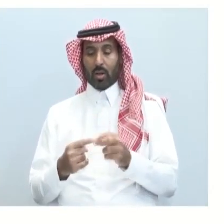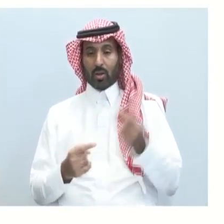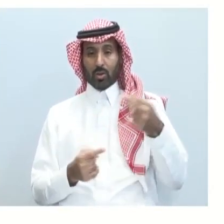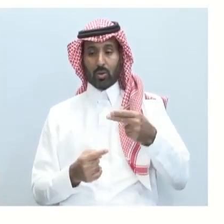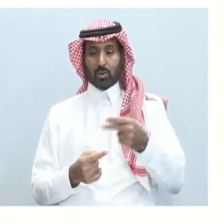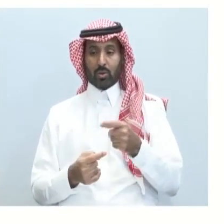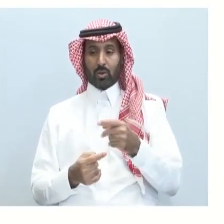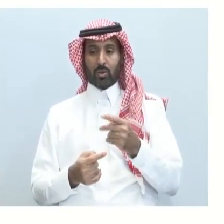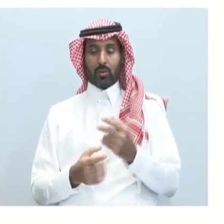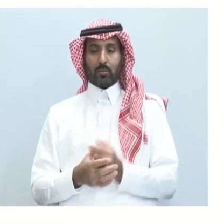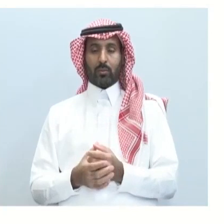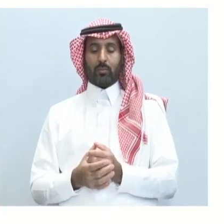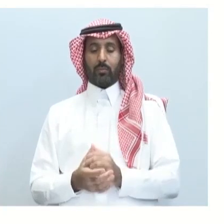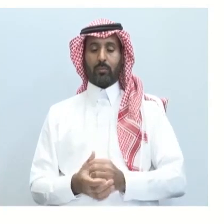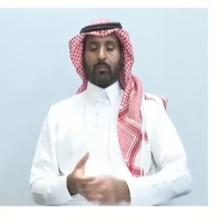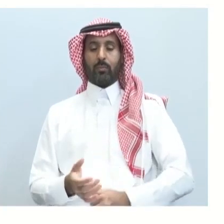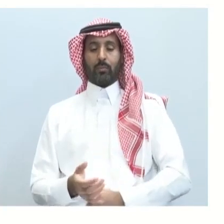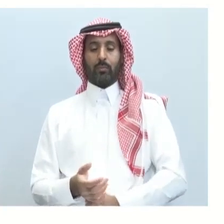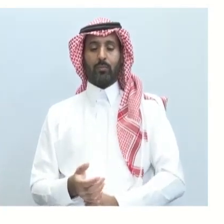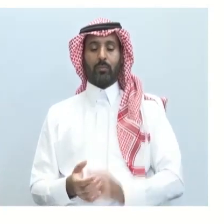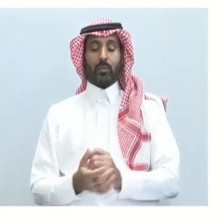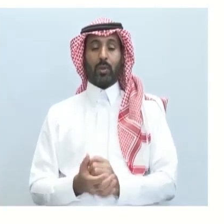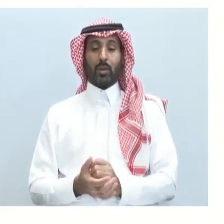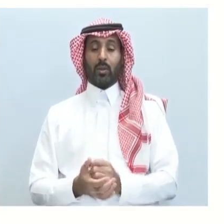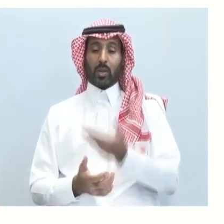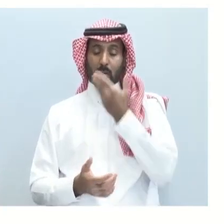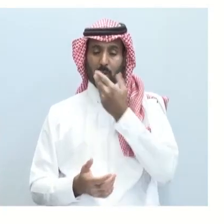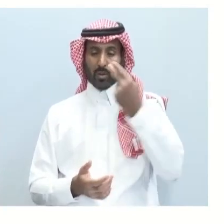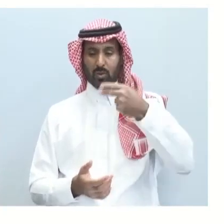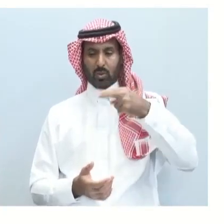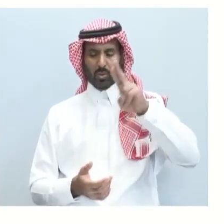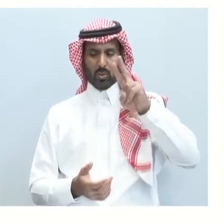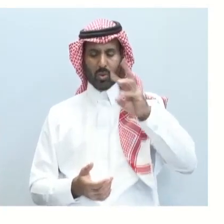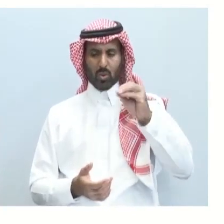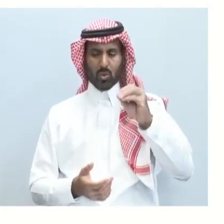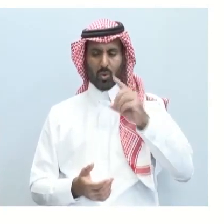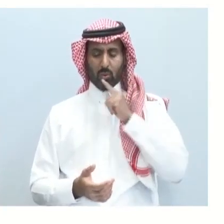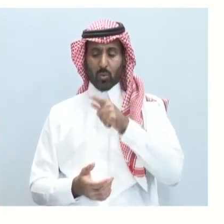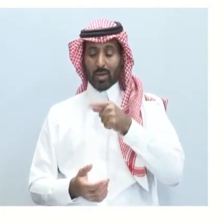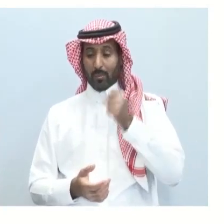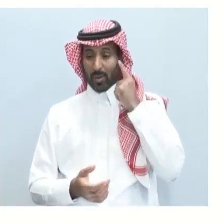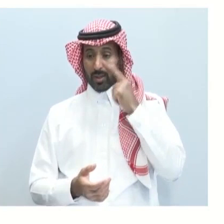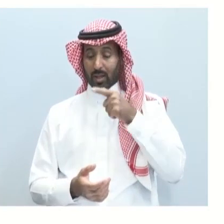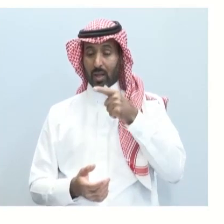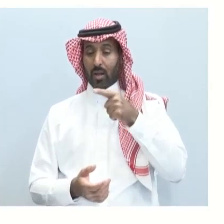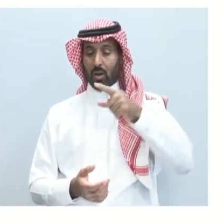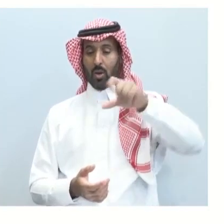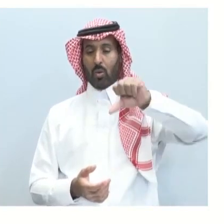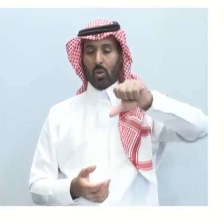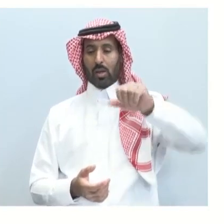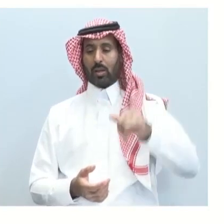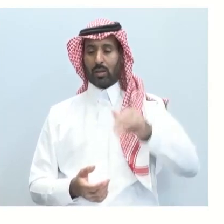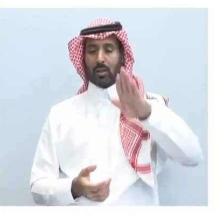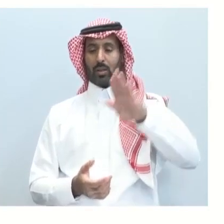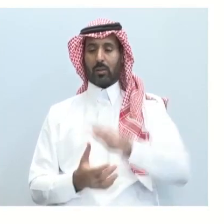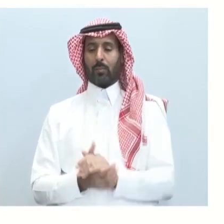ليس حمض برونيستد ولكن تعد قواعد لوس لاحظ الجزيره هذه تعد قواعد لوس جميعها قواعد مين